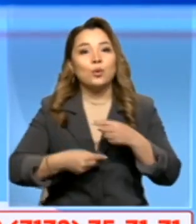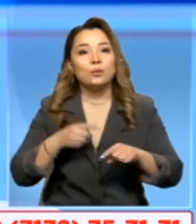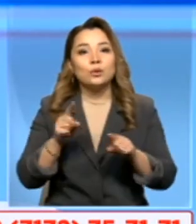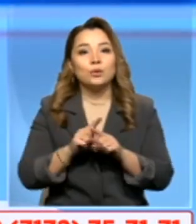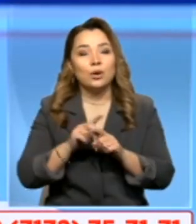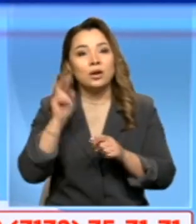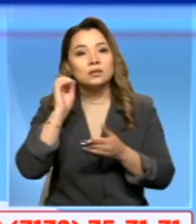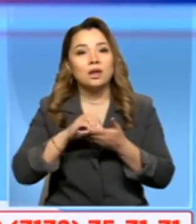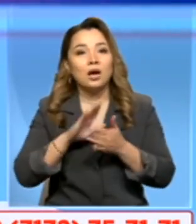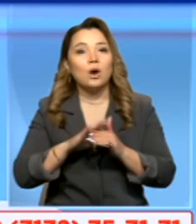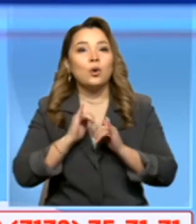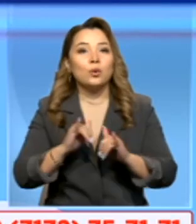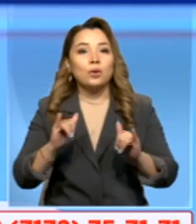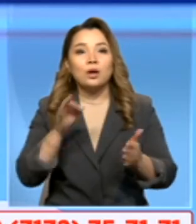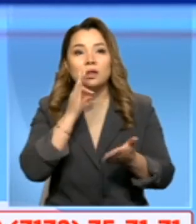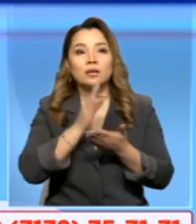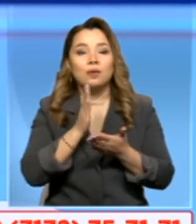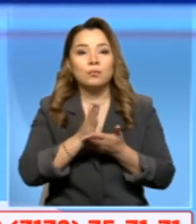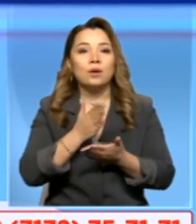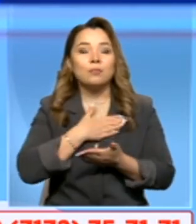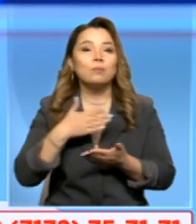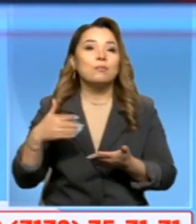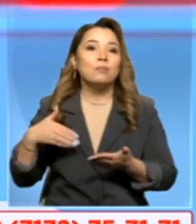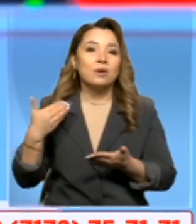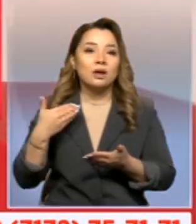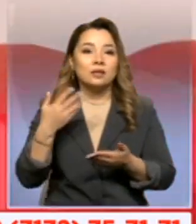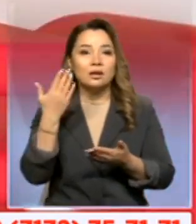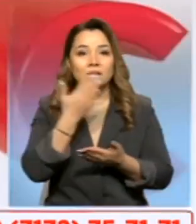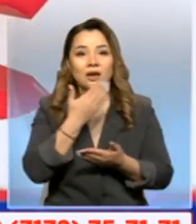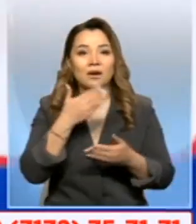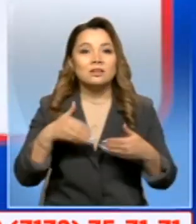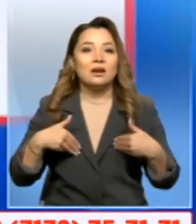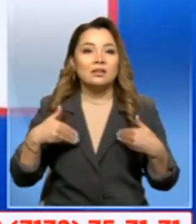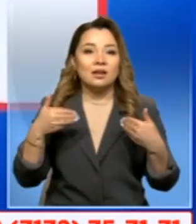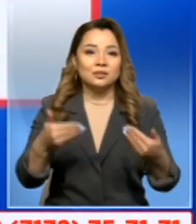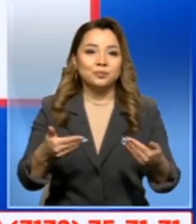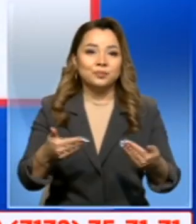әрине көбейетіні сөзсіз. Бізде қазір пайдалы кеңес айдар.